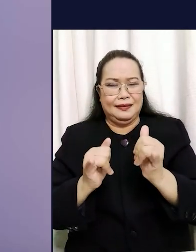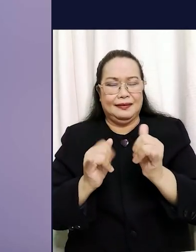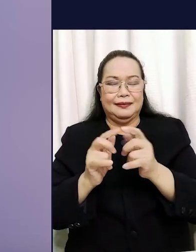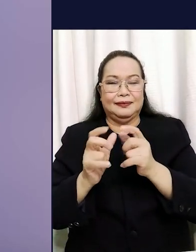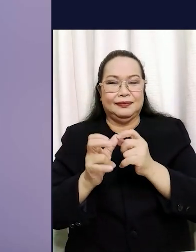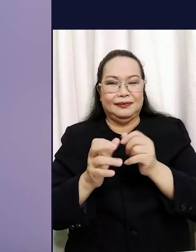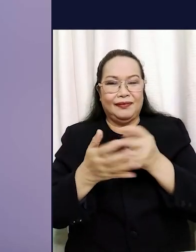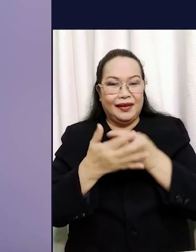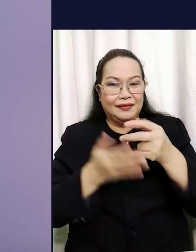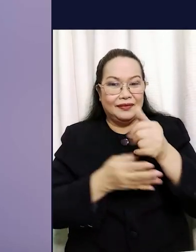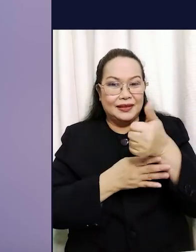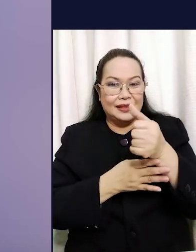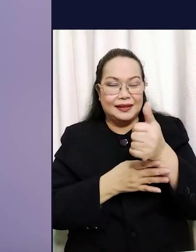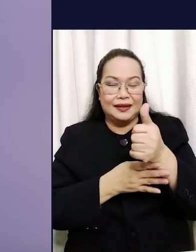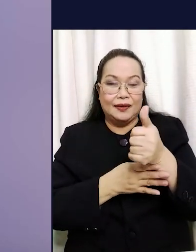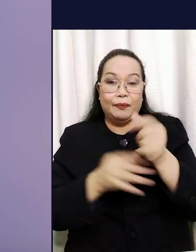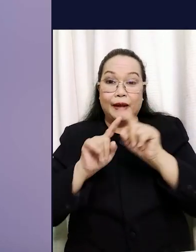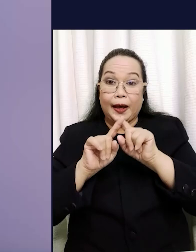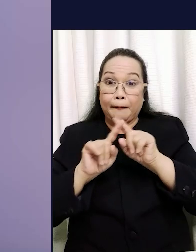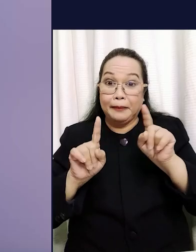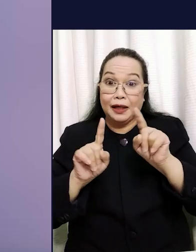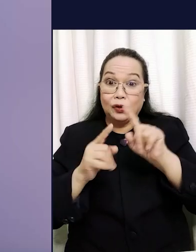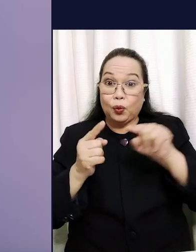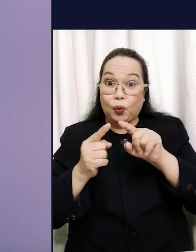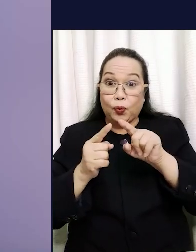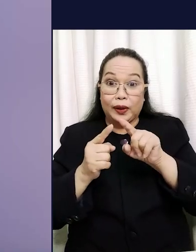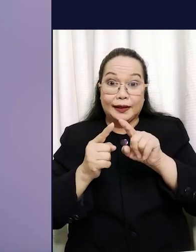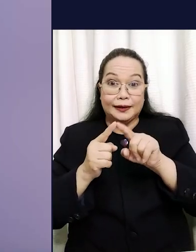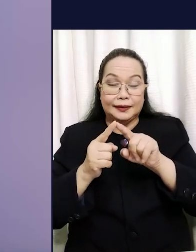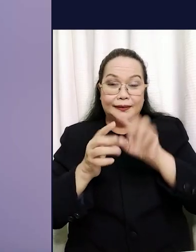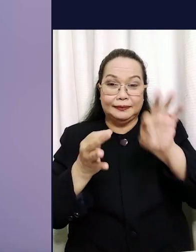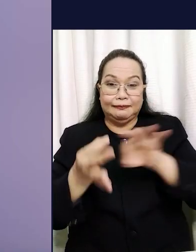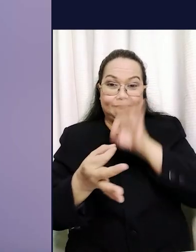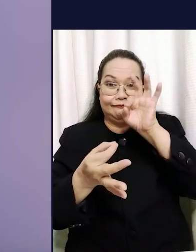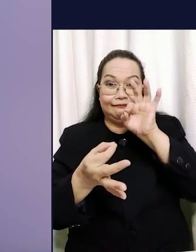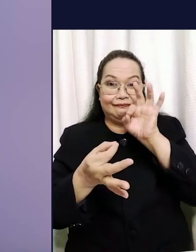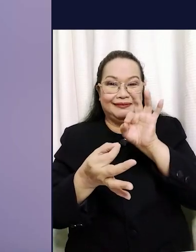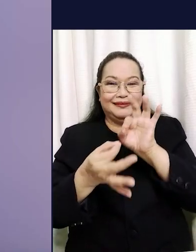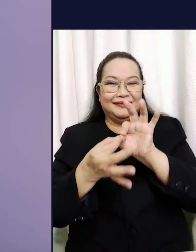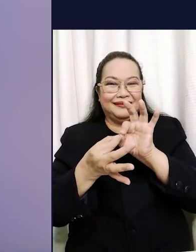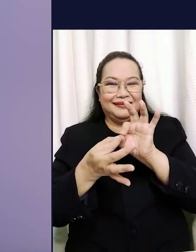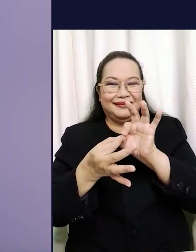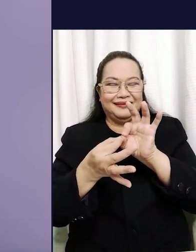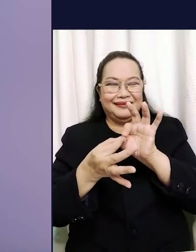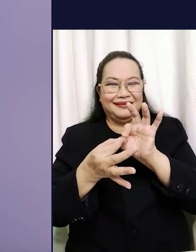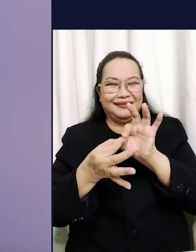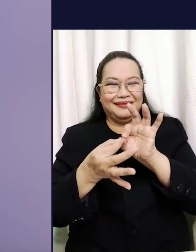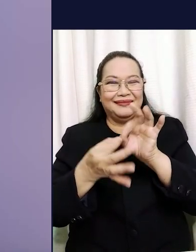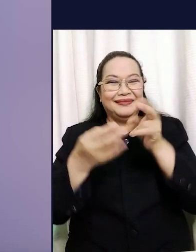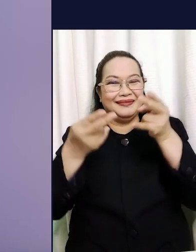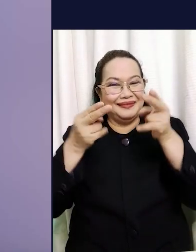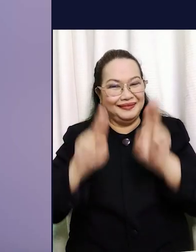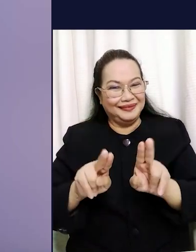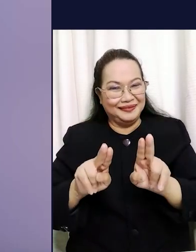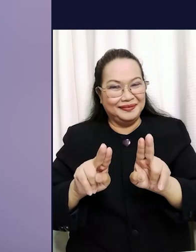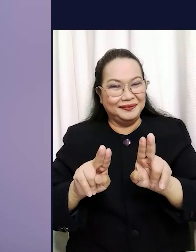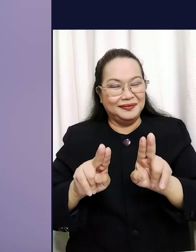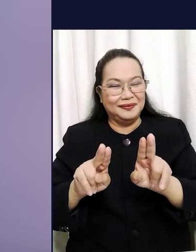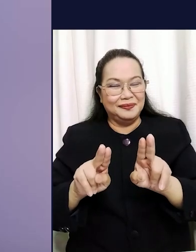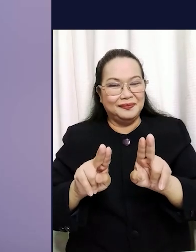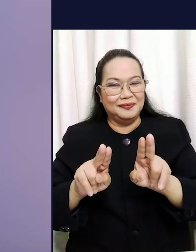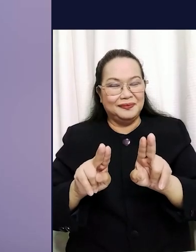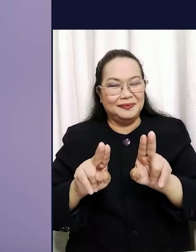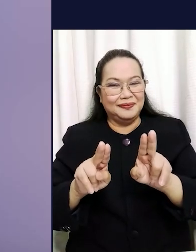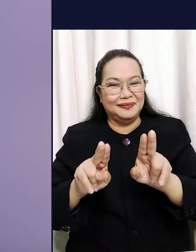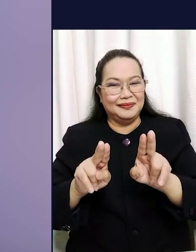ay nando doon. Verse 10. But when the perfect comes. Tignan nyo